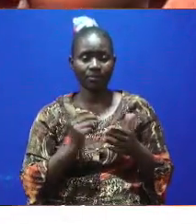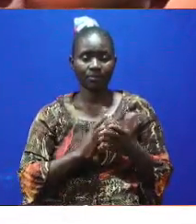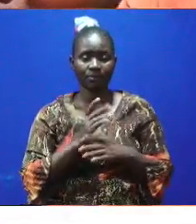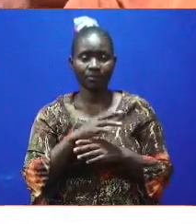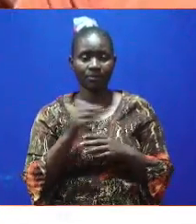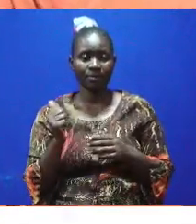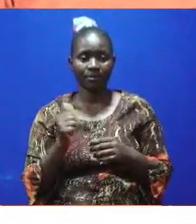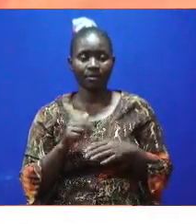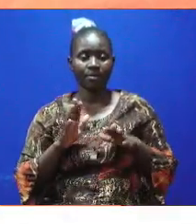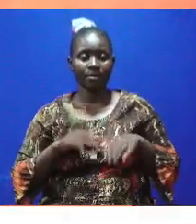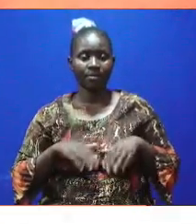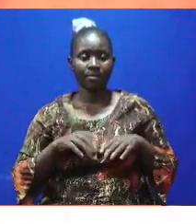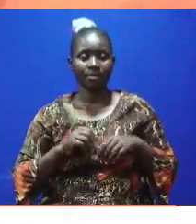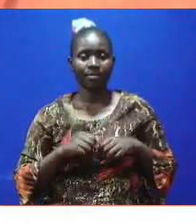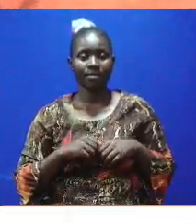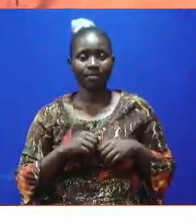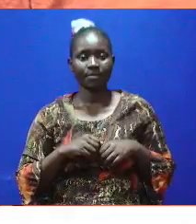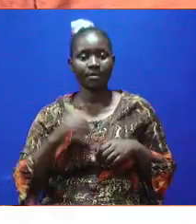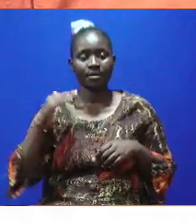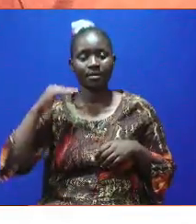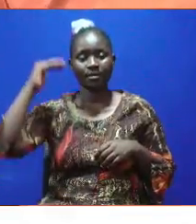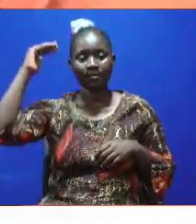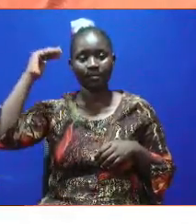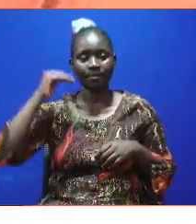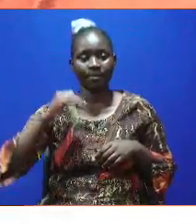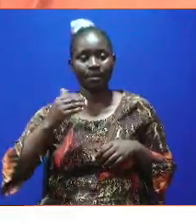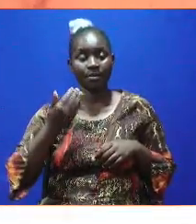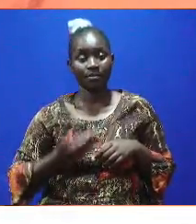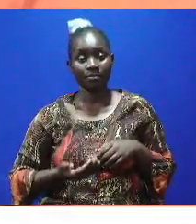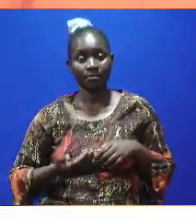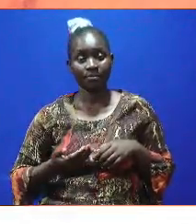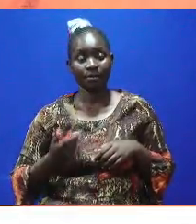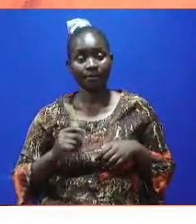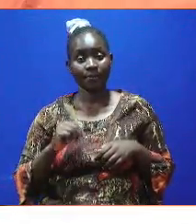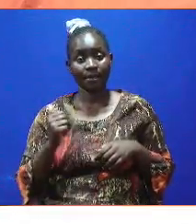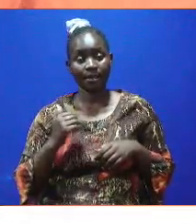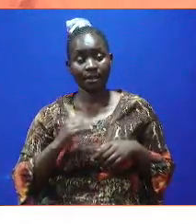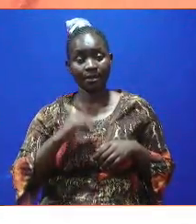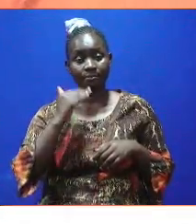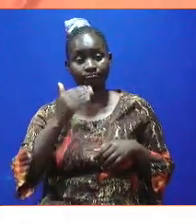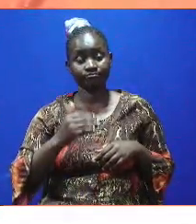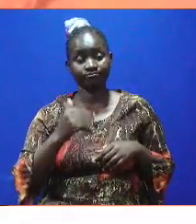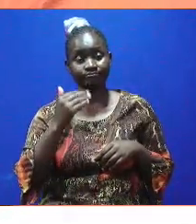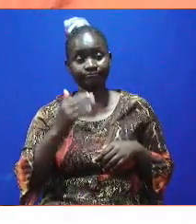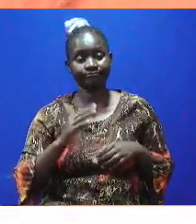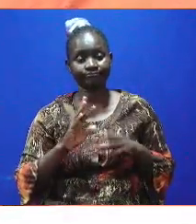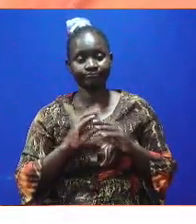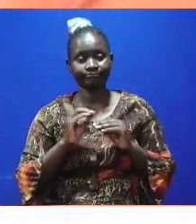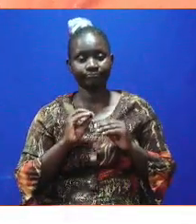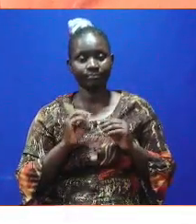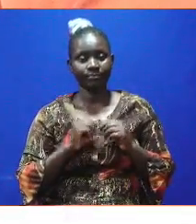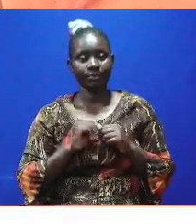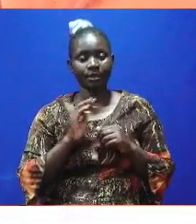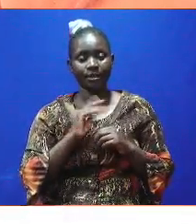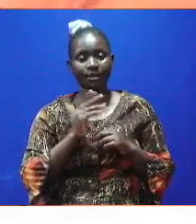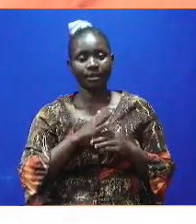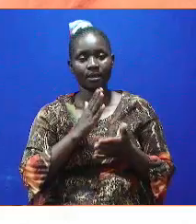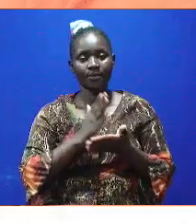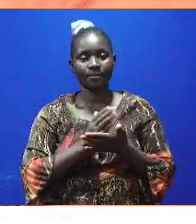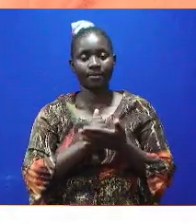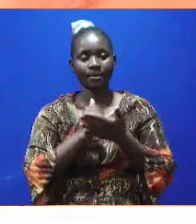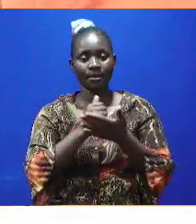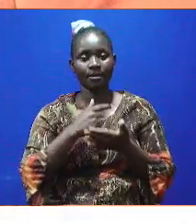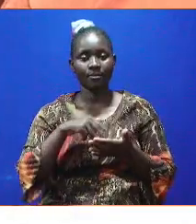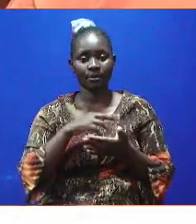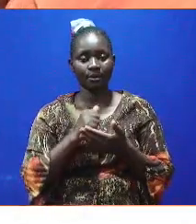wamama watu wazima wanapita watoto wanapita hapa na hakuna bump. Sasa tunaahidi tu serikali tusaidie kama bump